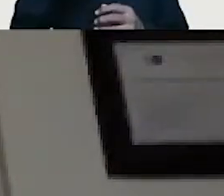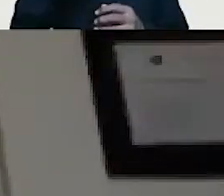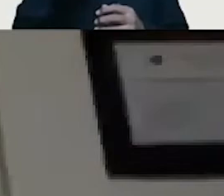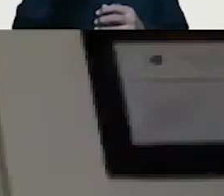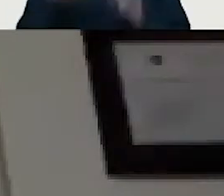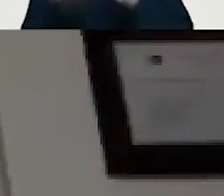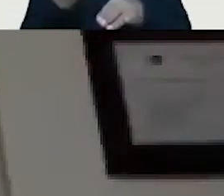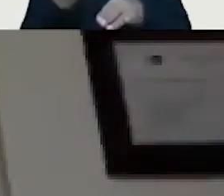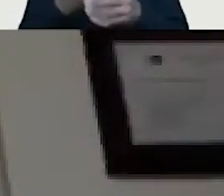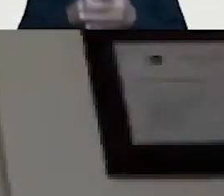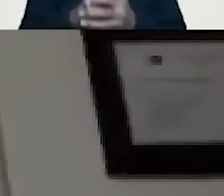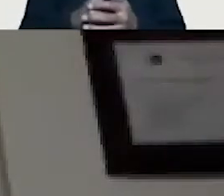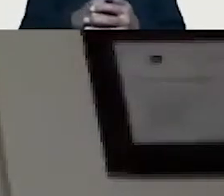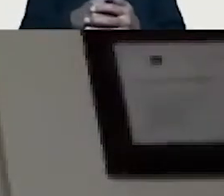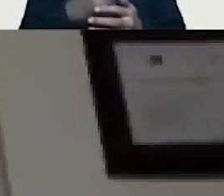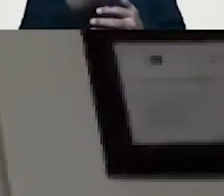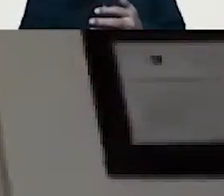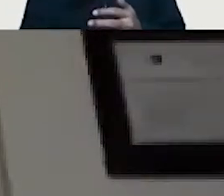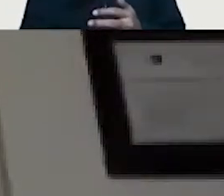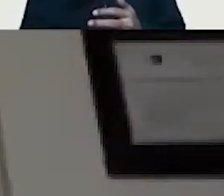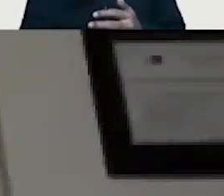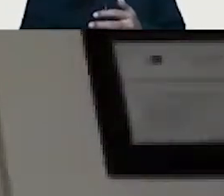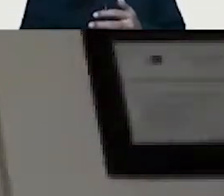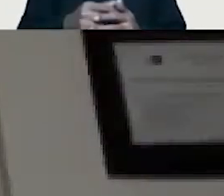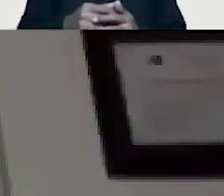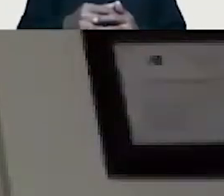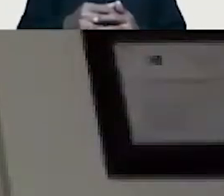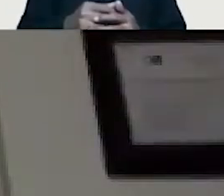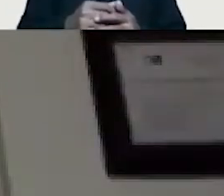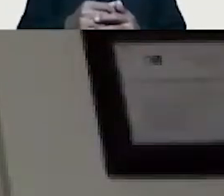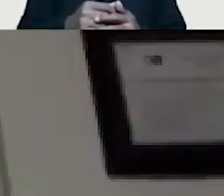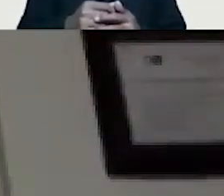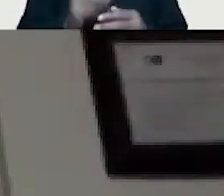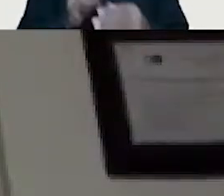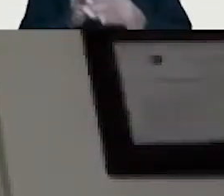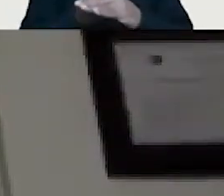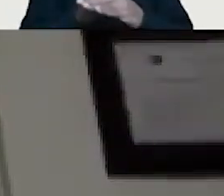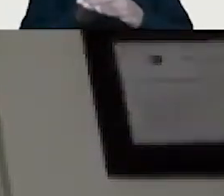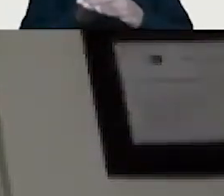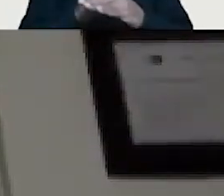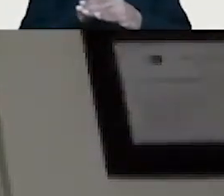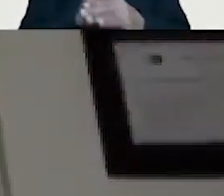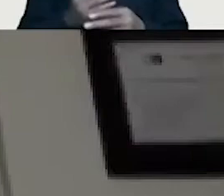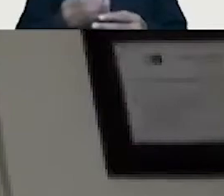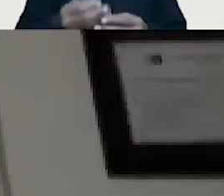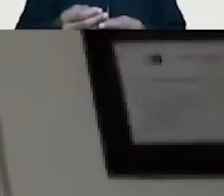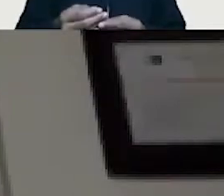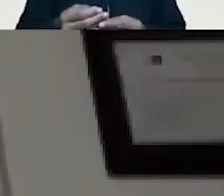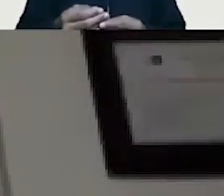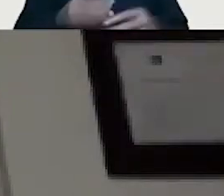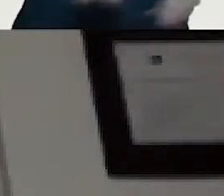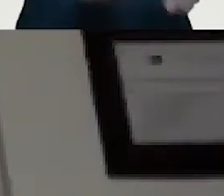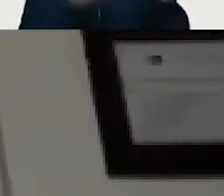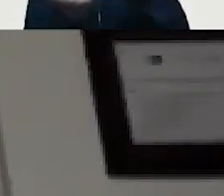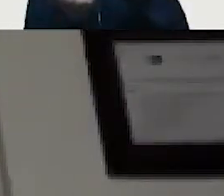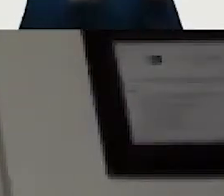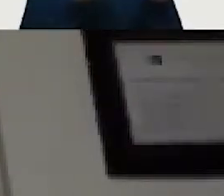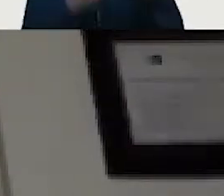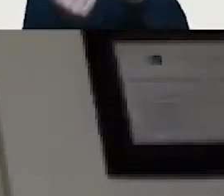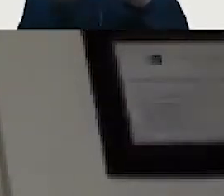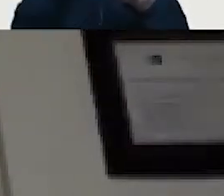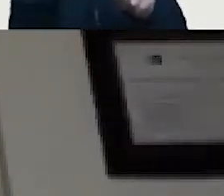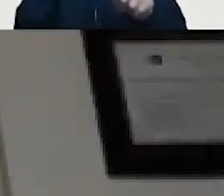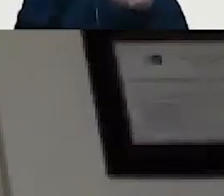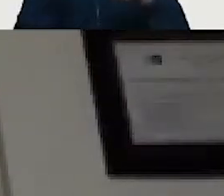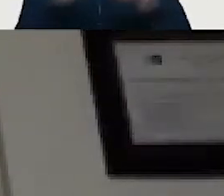yaitu mengenai baisa Sekian banyak baptisan yang ada mana yang benar yang